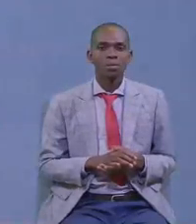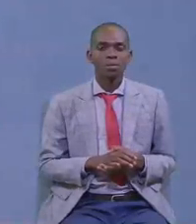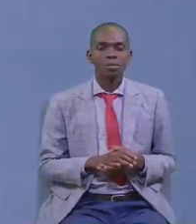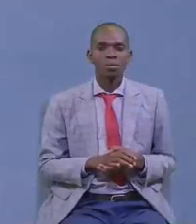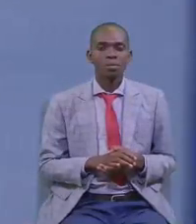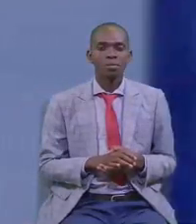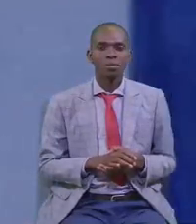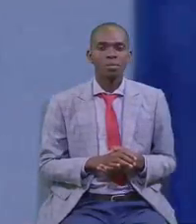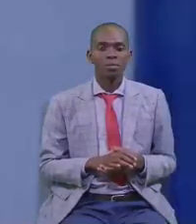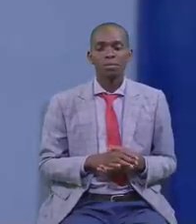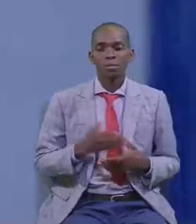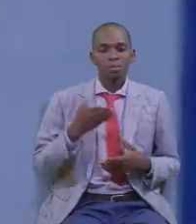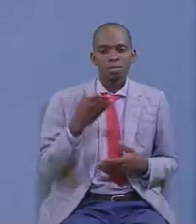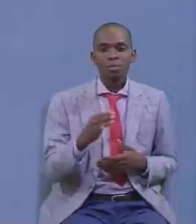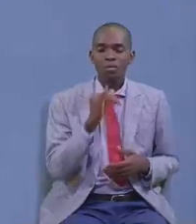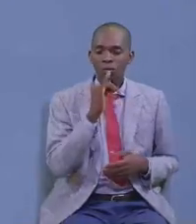Une chose est de commencer.